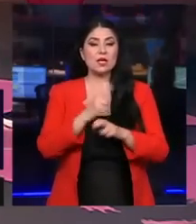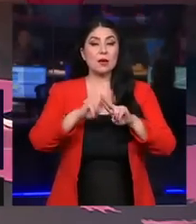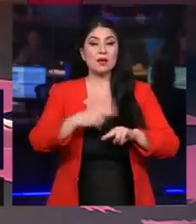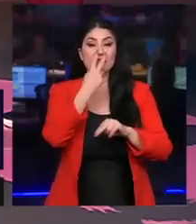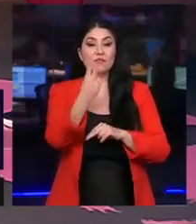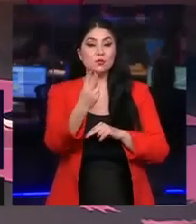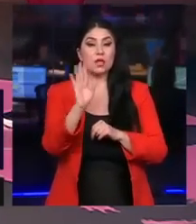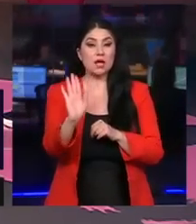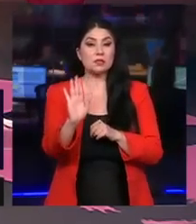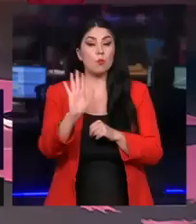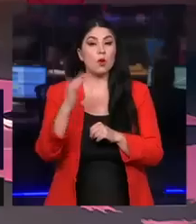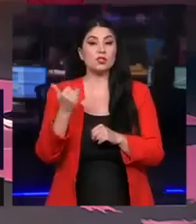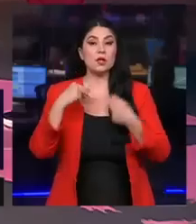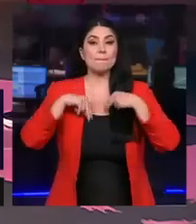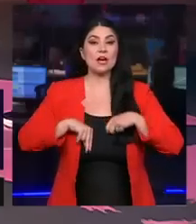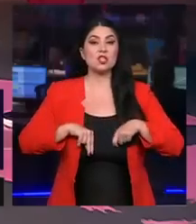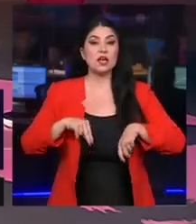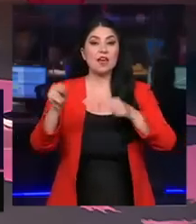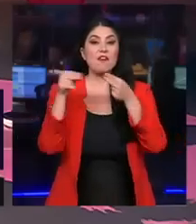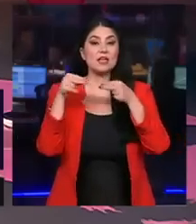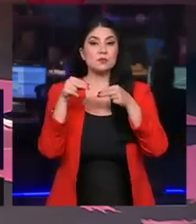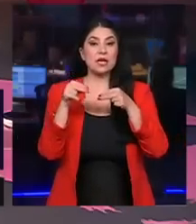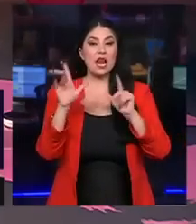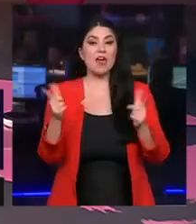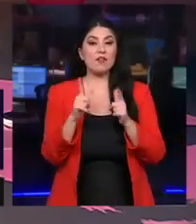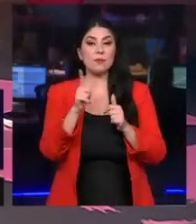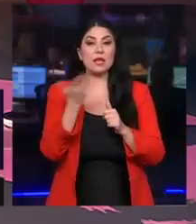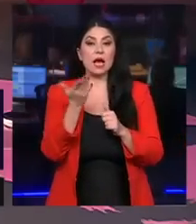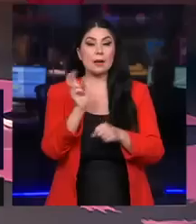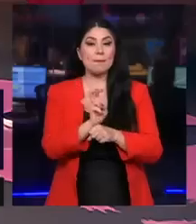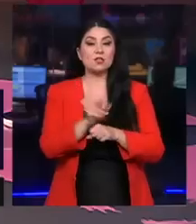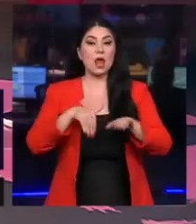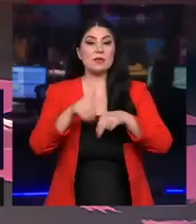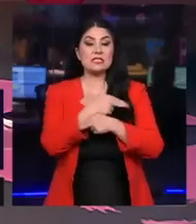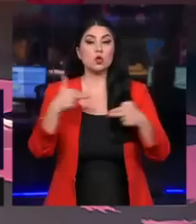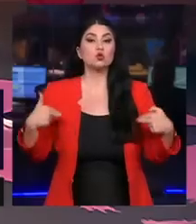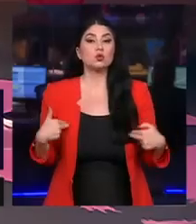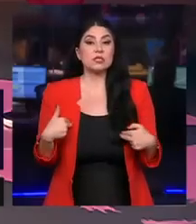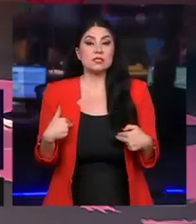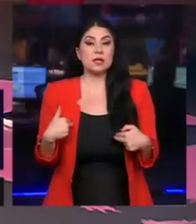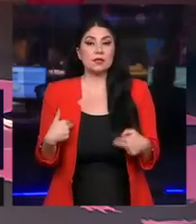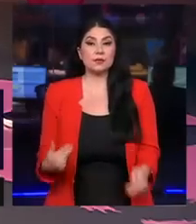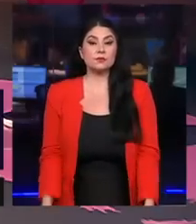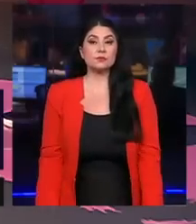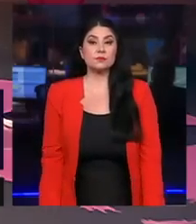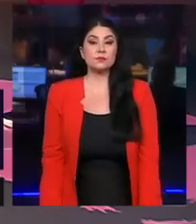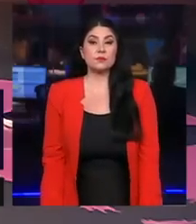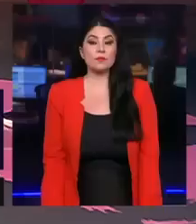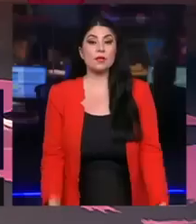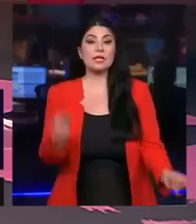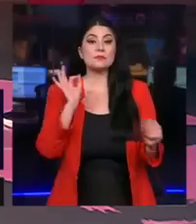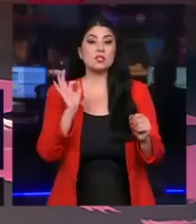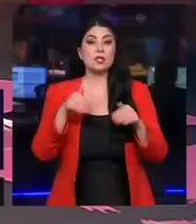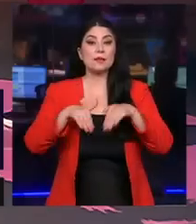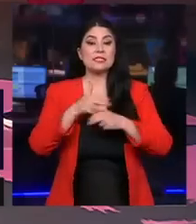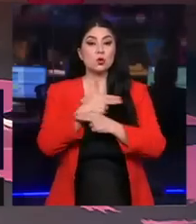lucru. Poate și președintele ne va lămuri la acel eveniment la care participă la Ministerul Justiției. Nu de alta, dar specialiștii